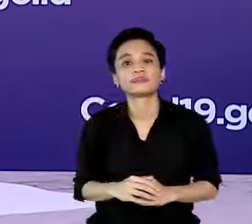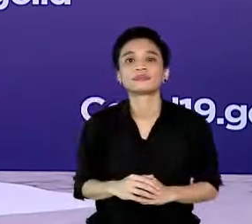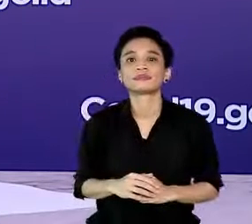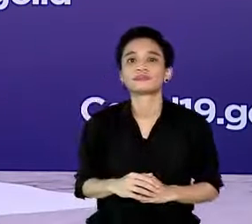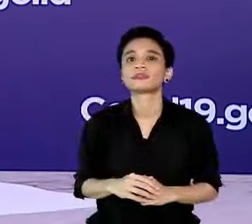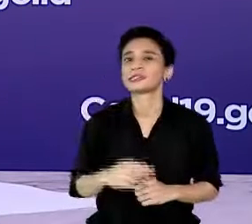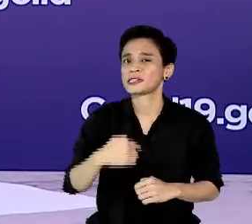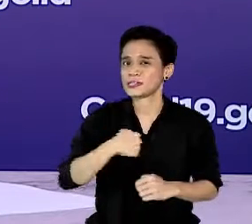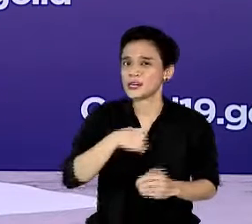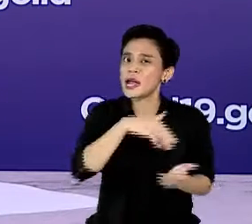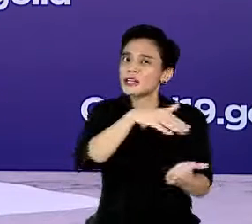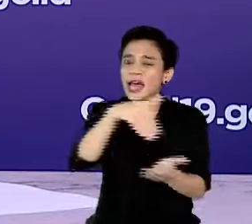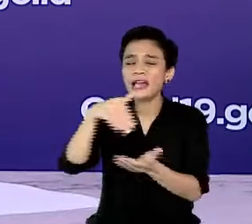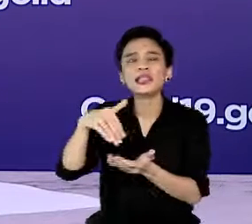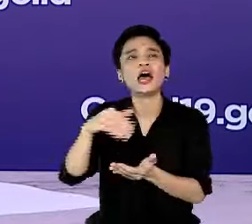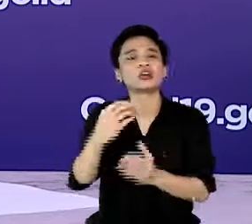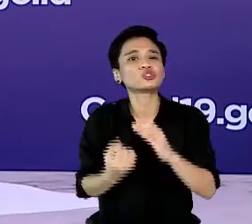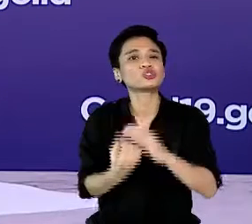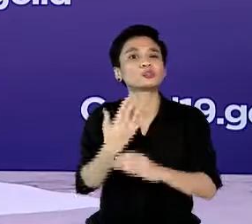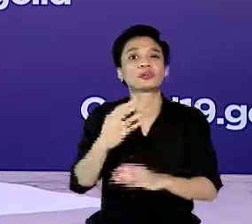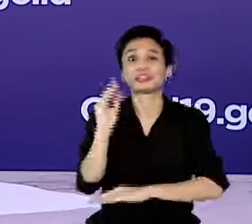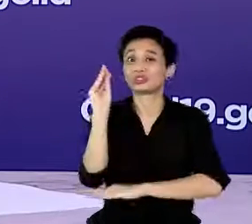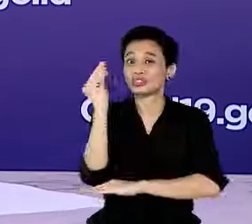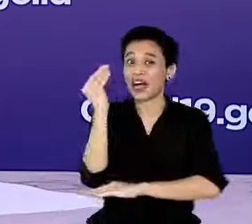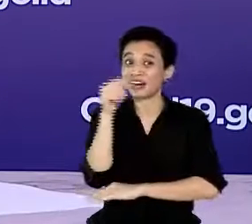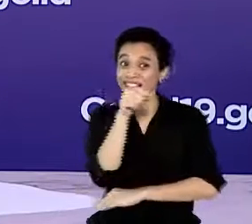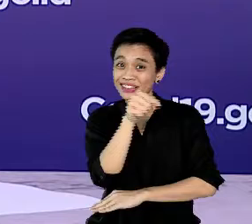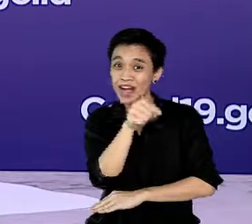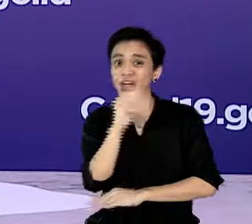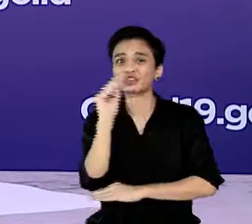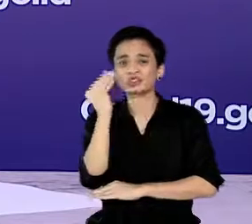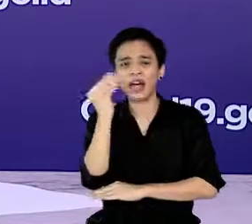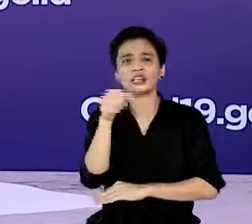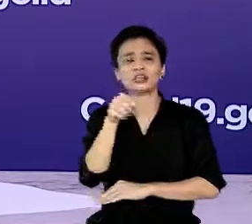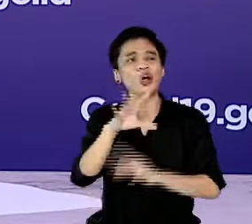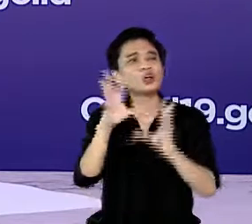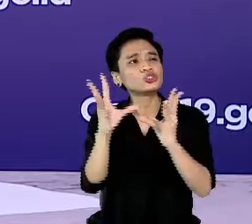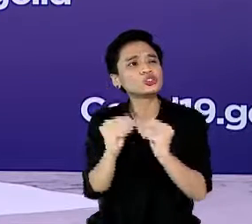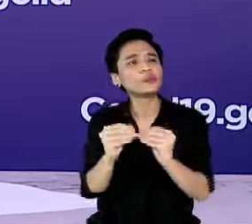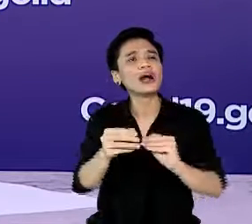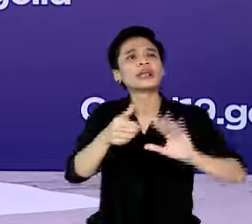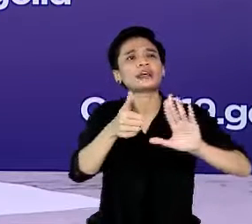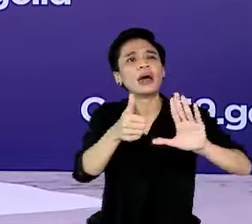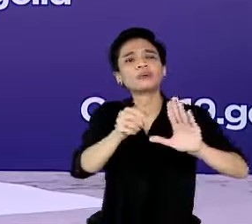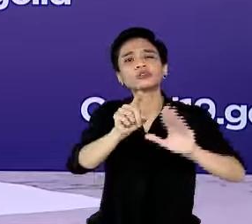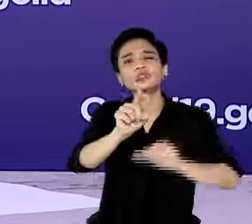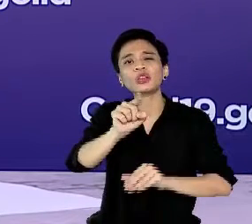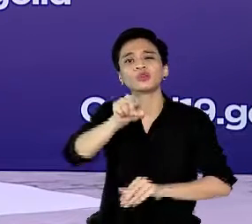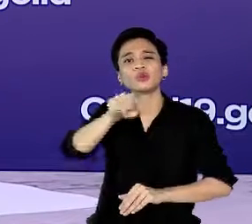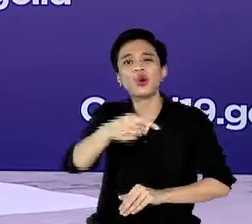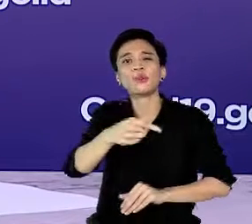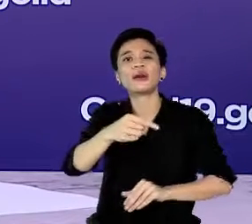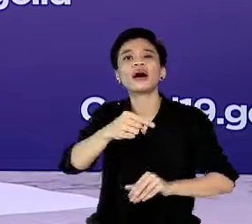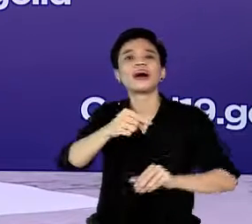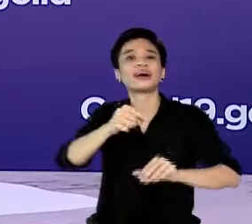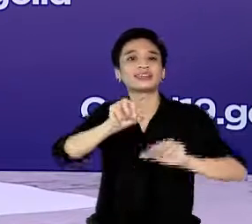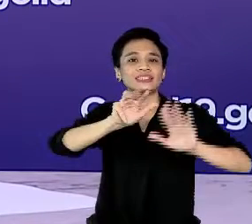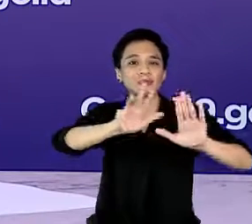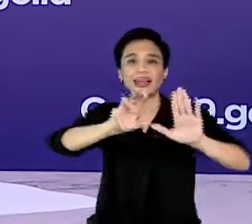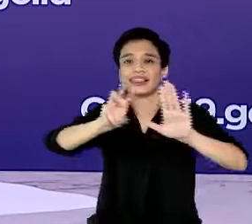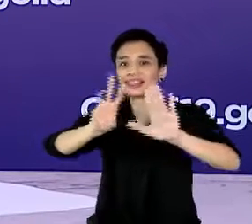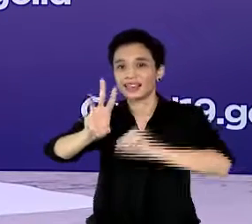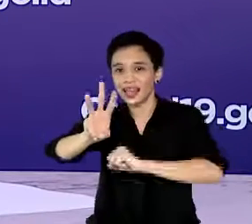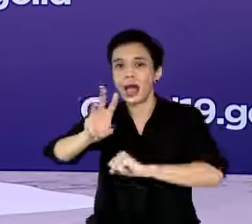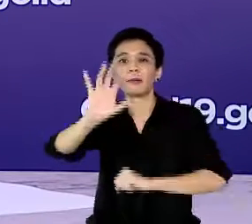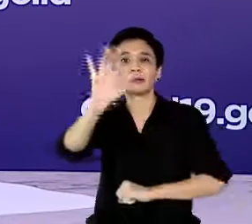berdasarkan data seperti DKI Jakarta yang telah mencapai 61.com a93 persen untuk